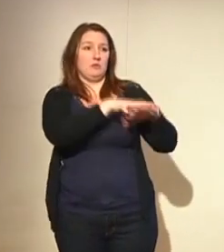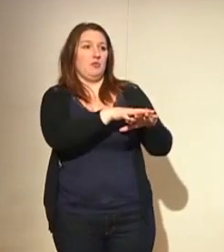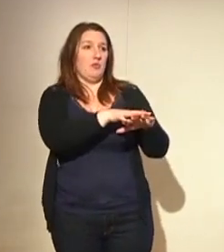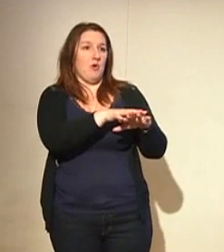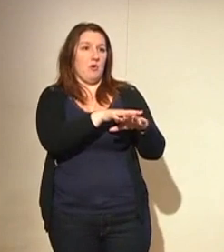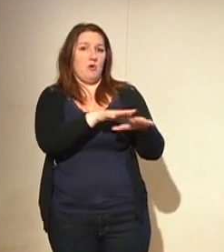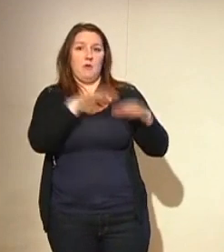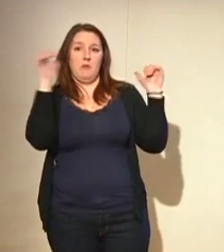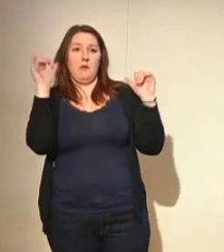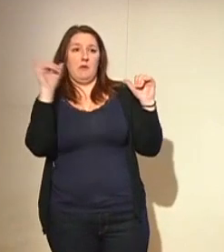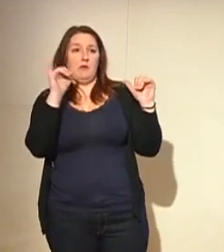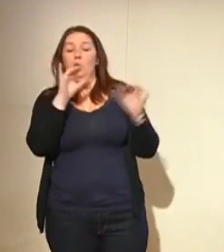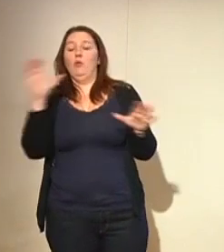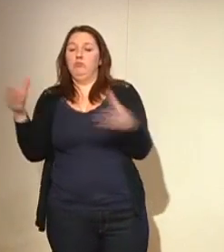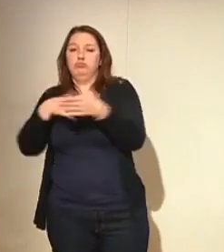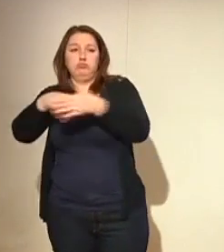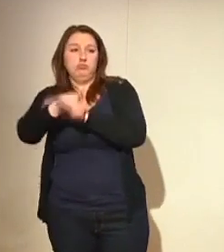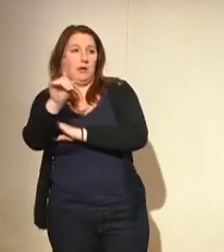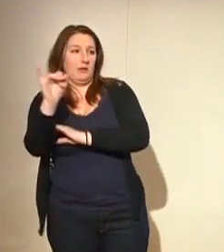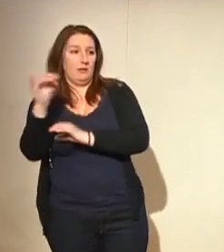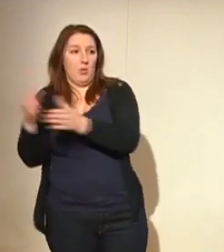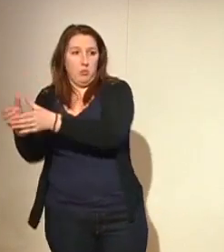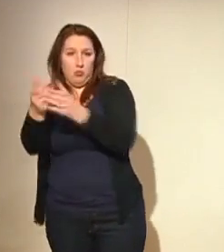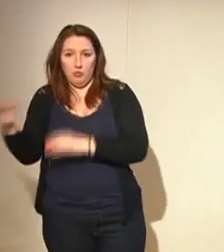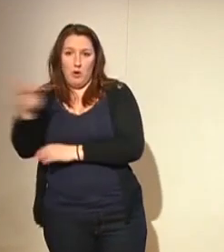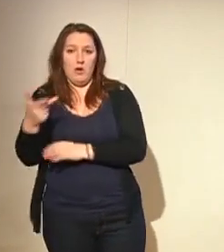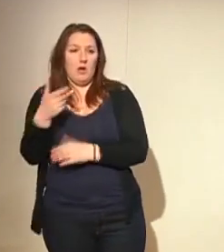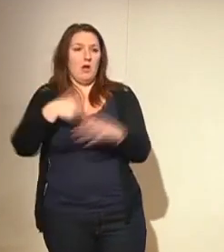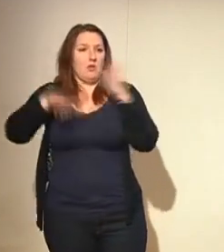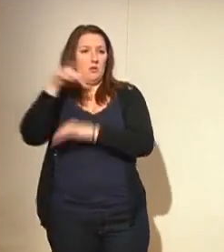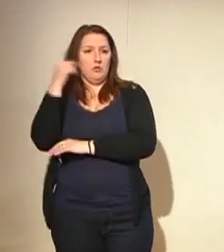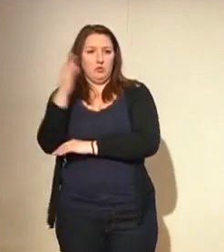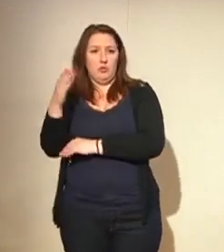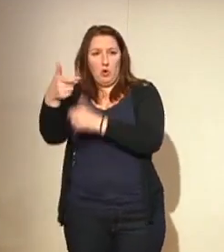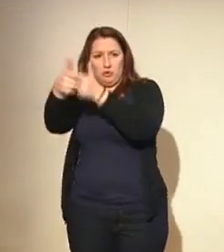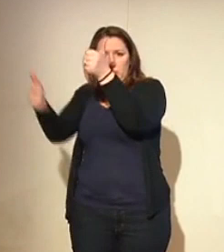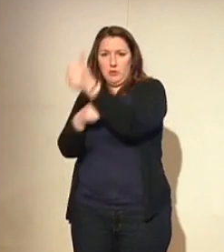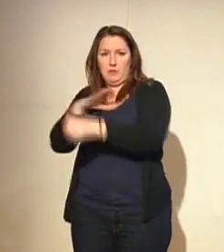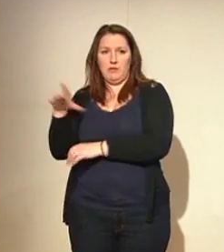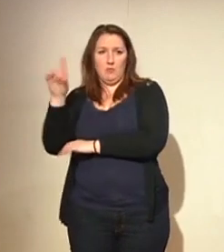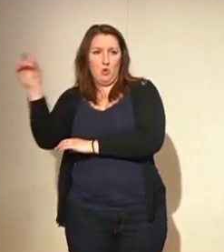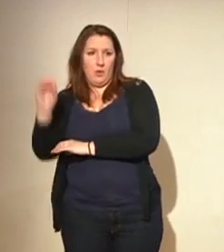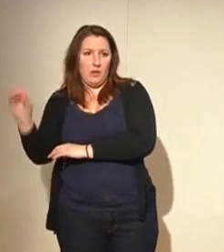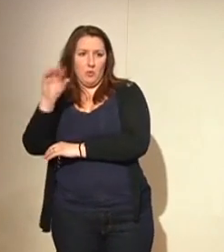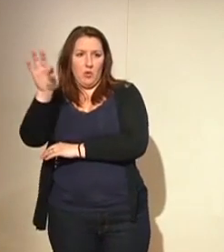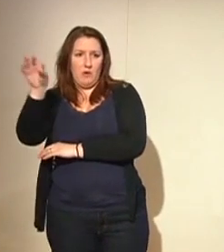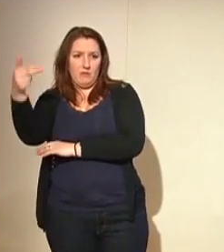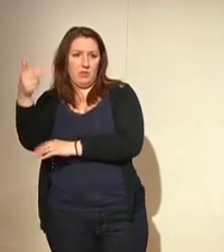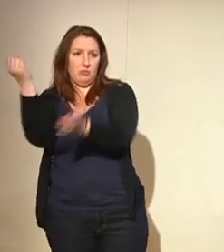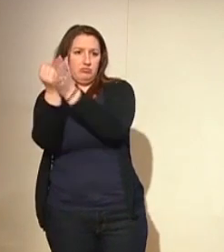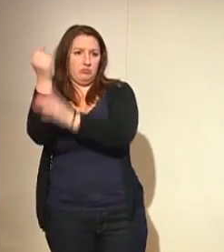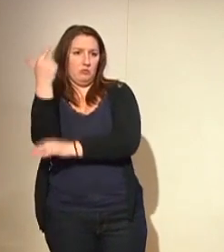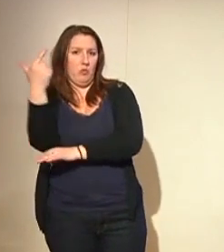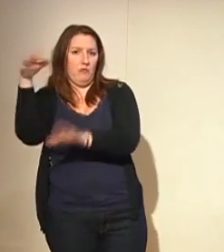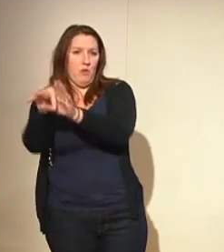remblement groupes pour la candature de Monsieur bre avec suppl madame Dornan national pour de VO